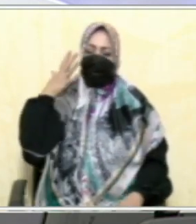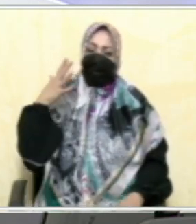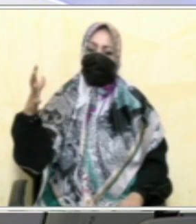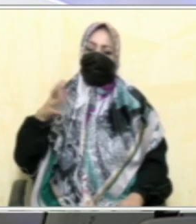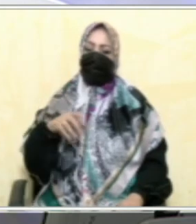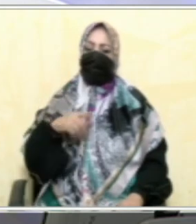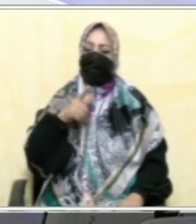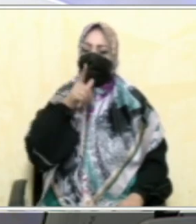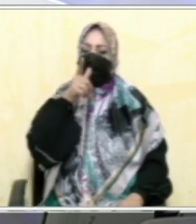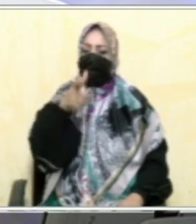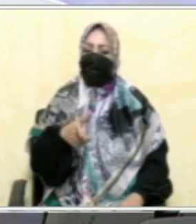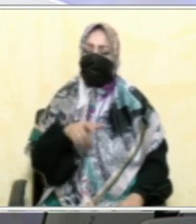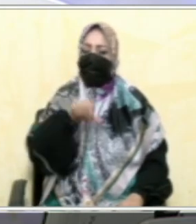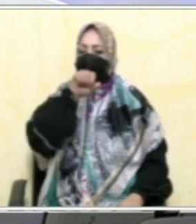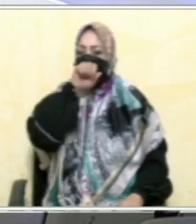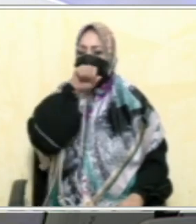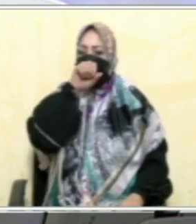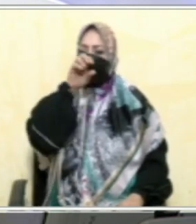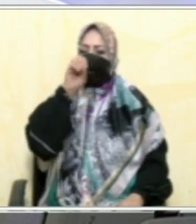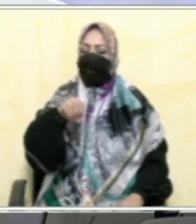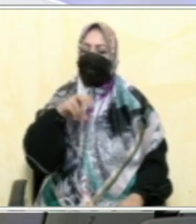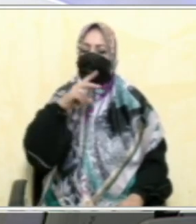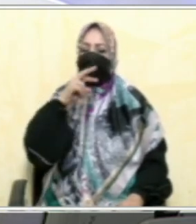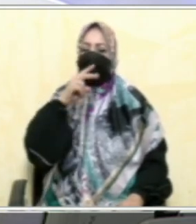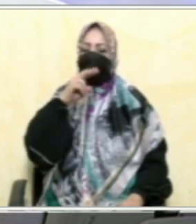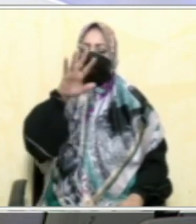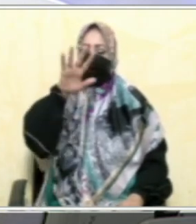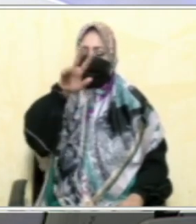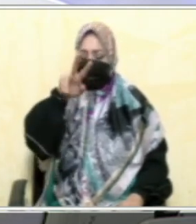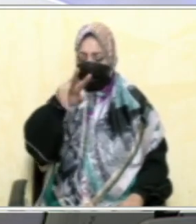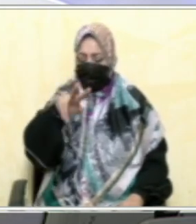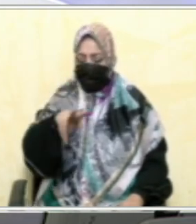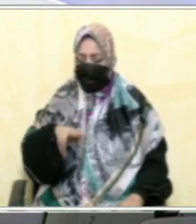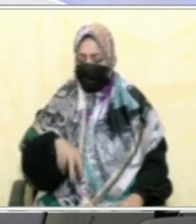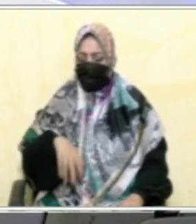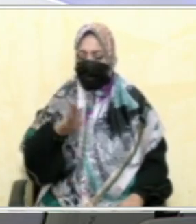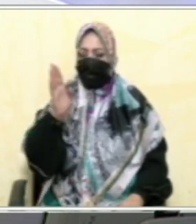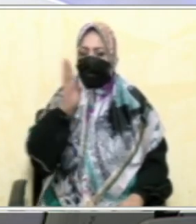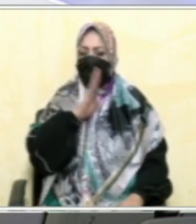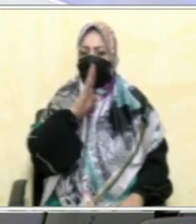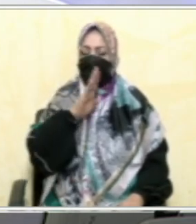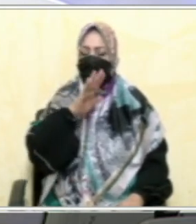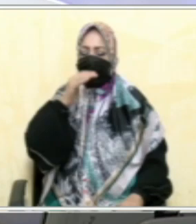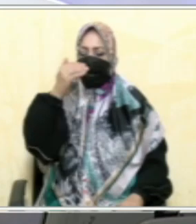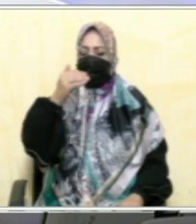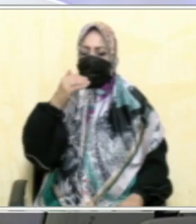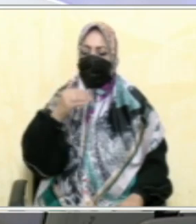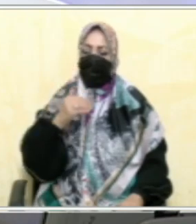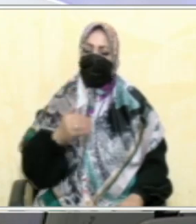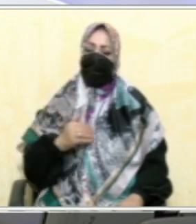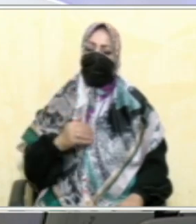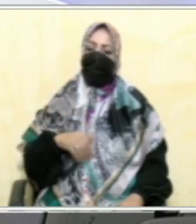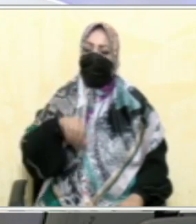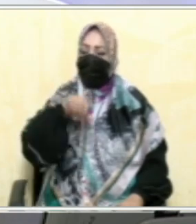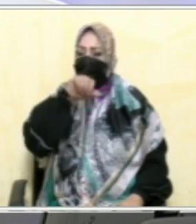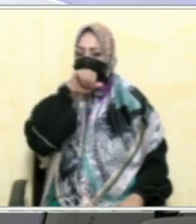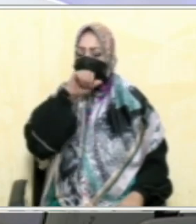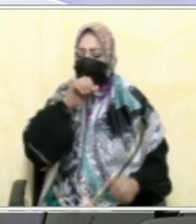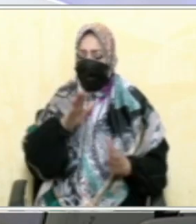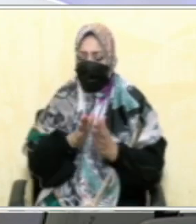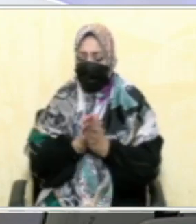ما نسميه مصحفاً بين يدينا هكذا، قال هذا هو المصحف الذي نهى الله سبحانه